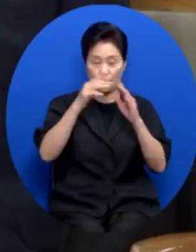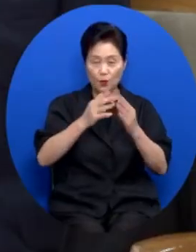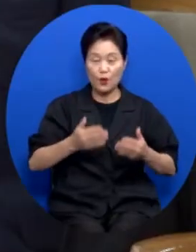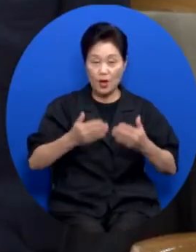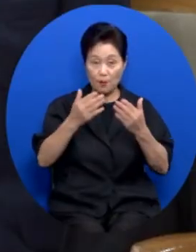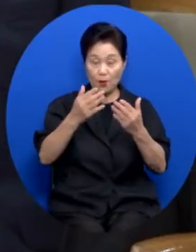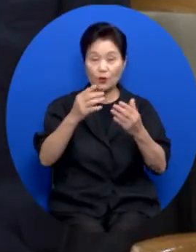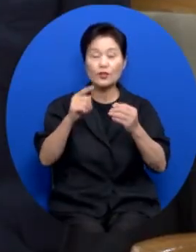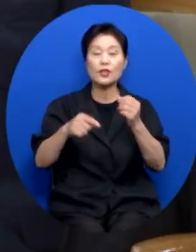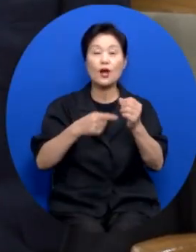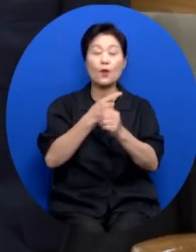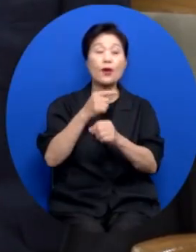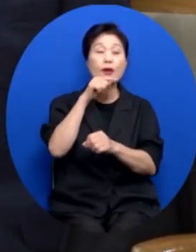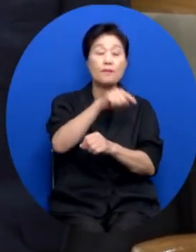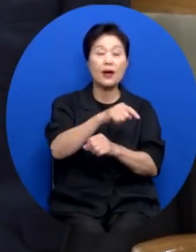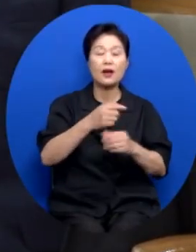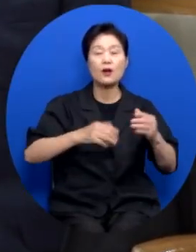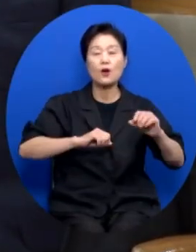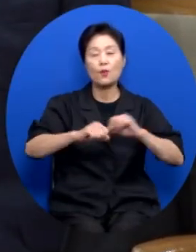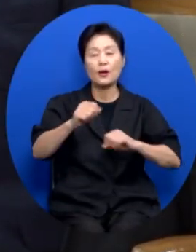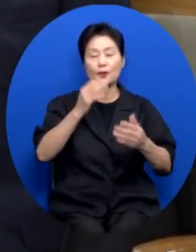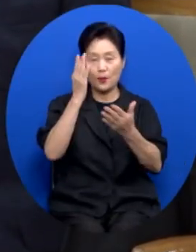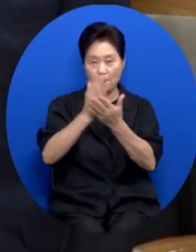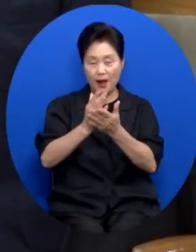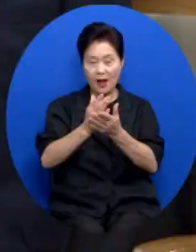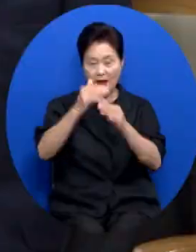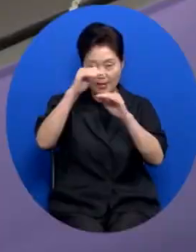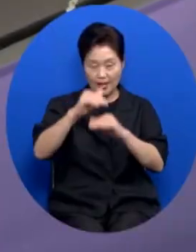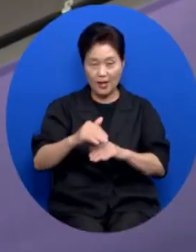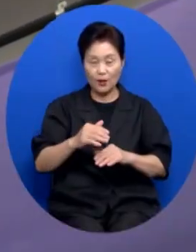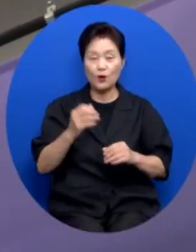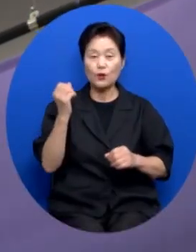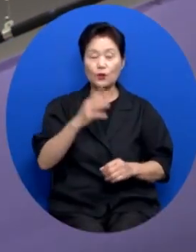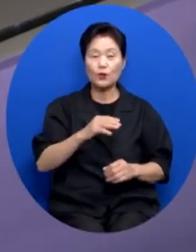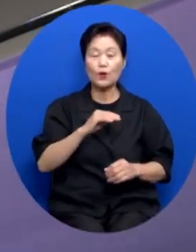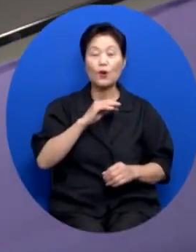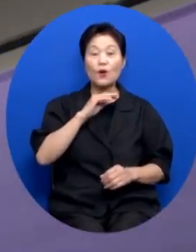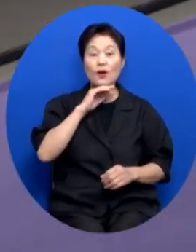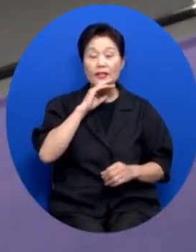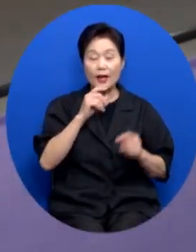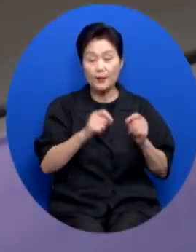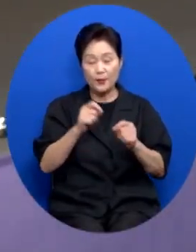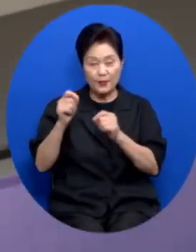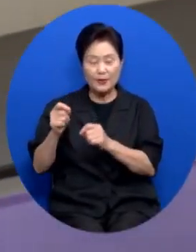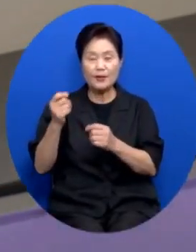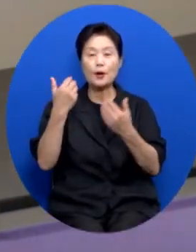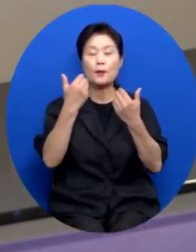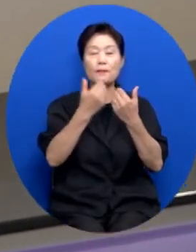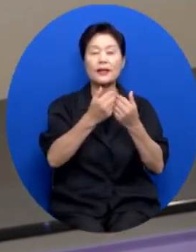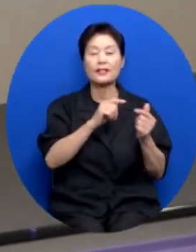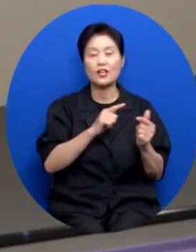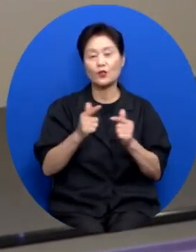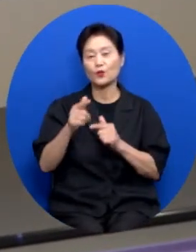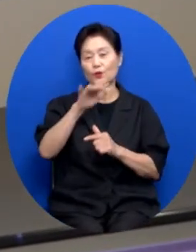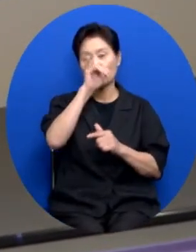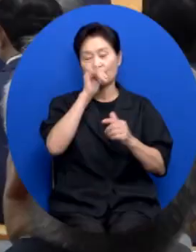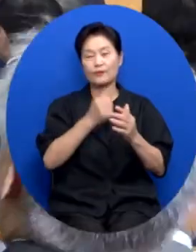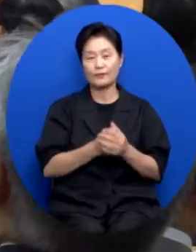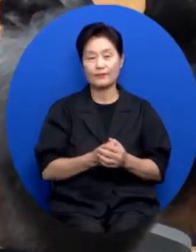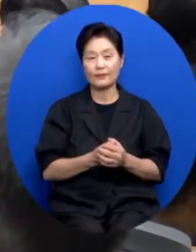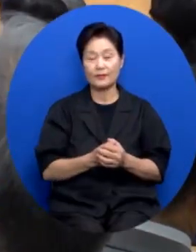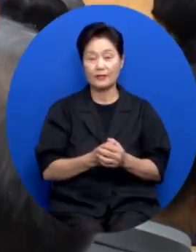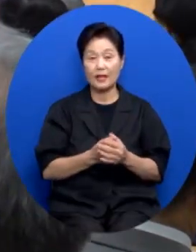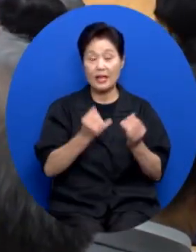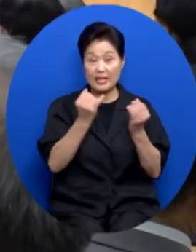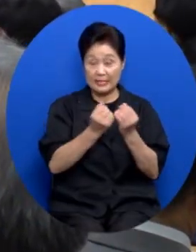외부 활동을 할 수 없도록 하자는 제안, 정년 연장을 반대 또는 정년을 하향하자는 안도 포함됐습니다.